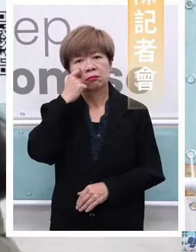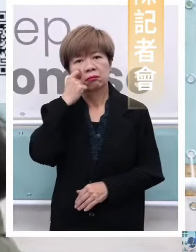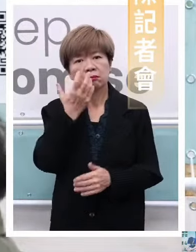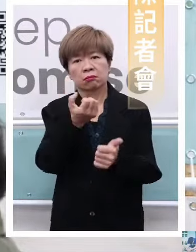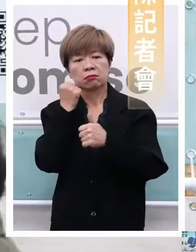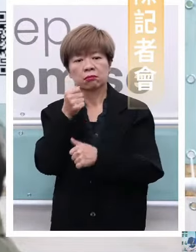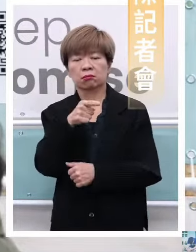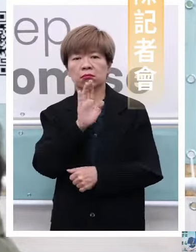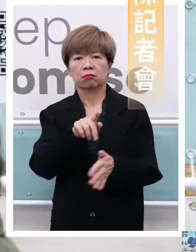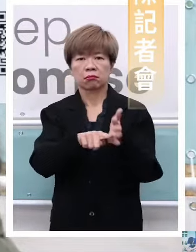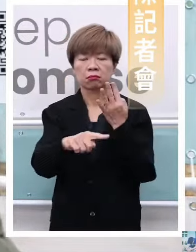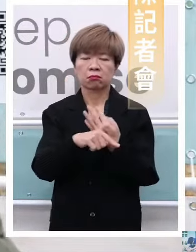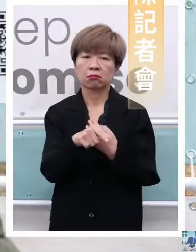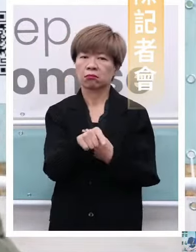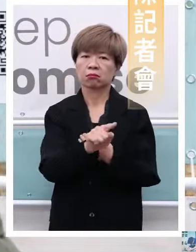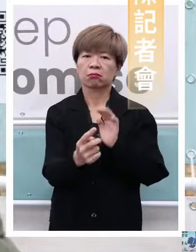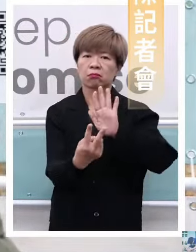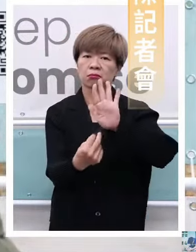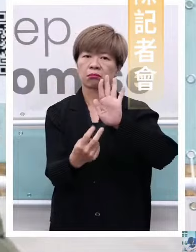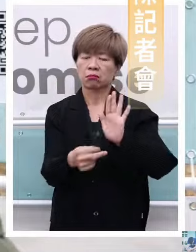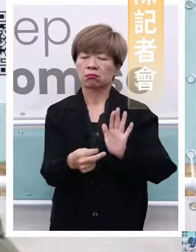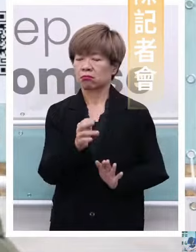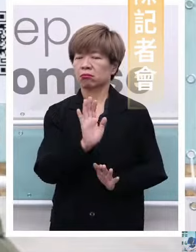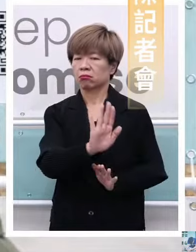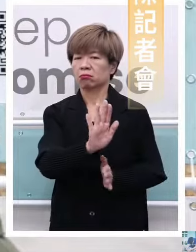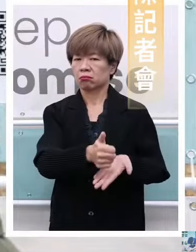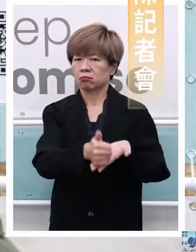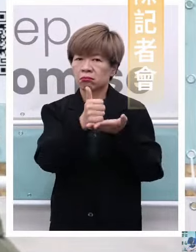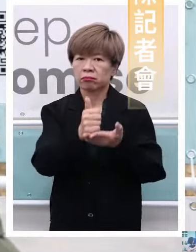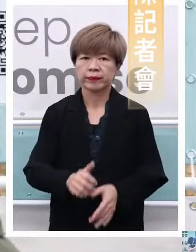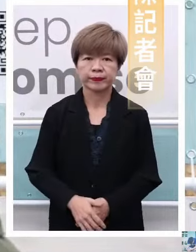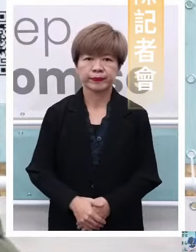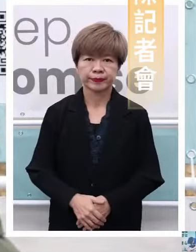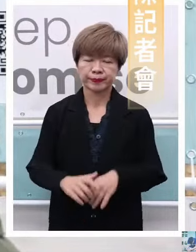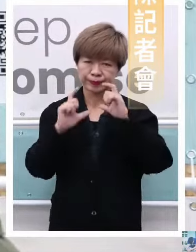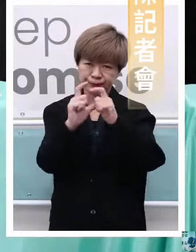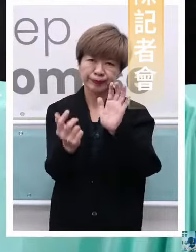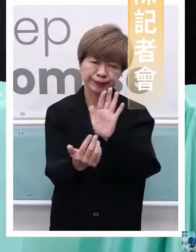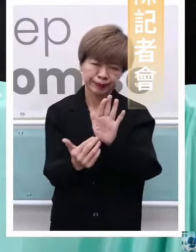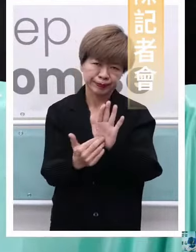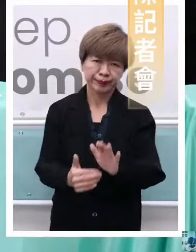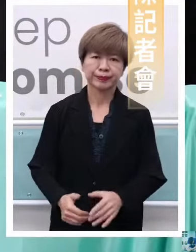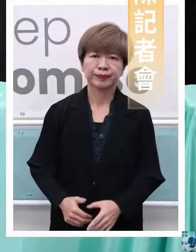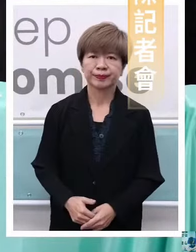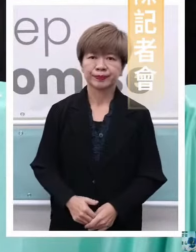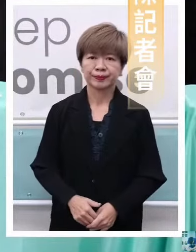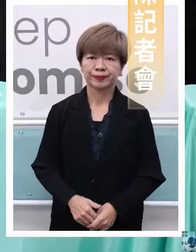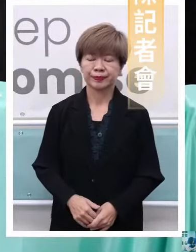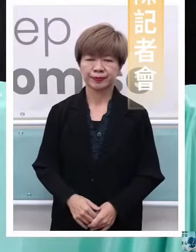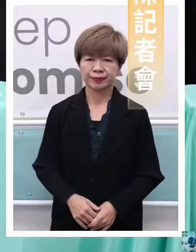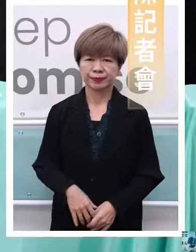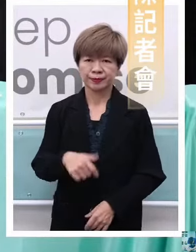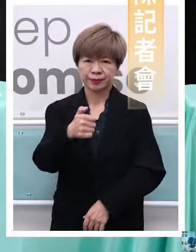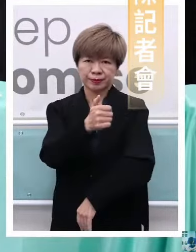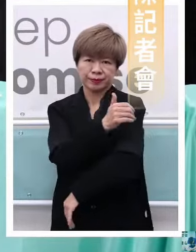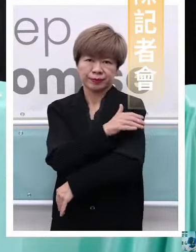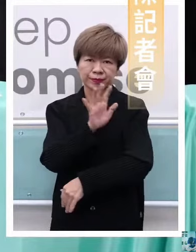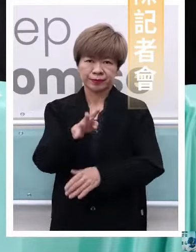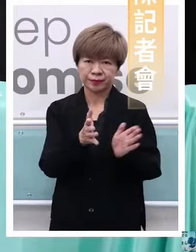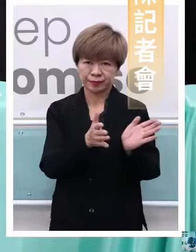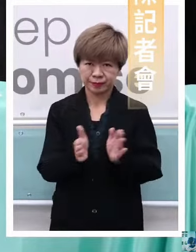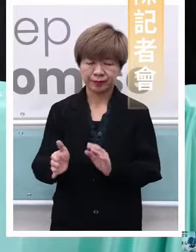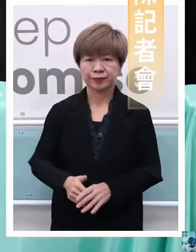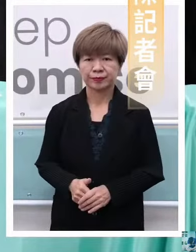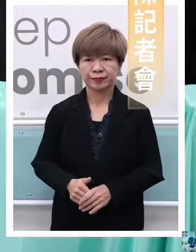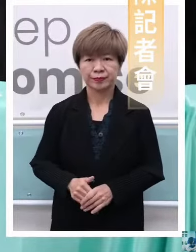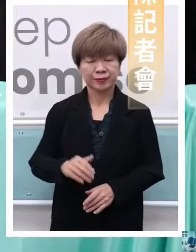业来替他们解释。这是以上我的回复，好，请四位。 好，谢谢陈经理。那个不好意